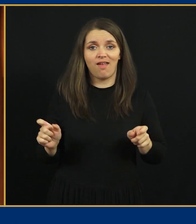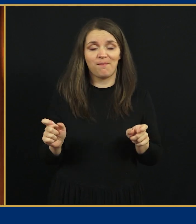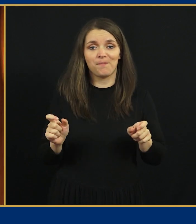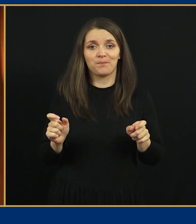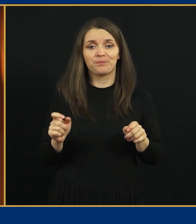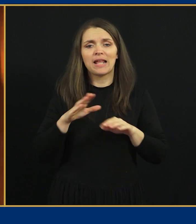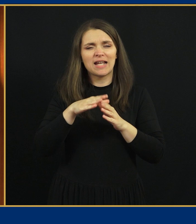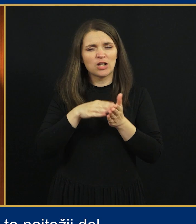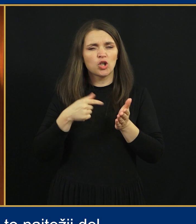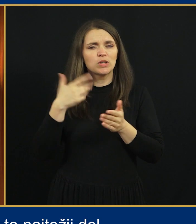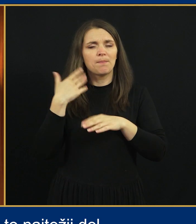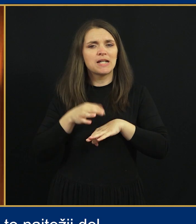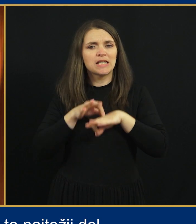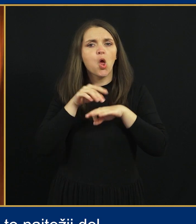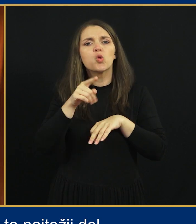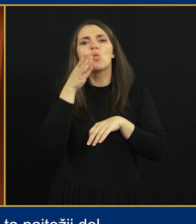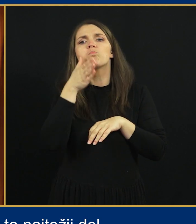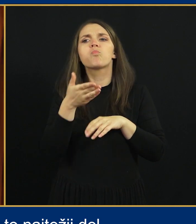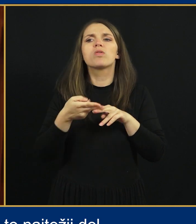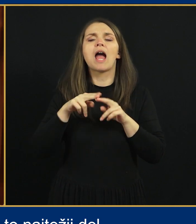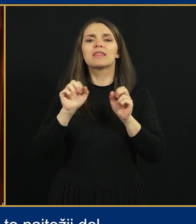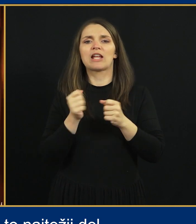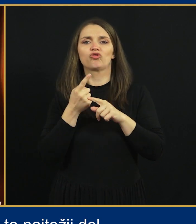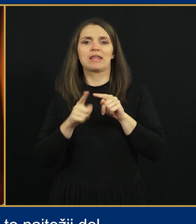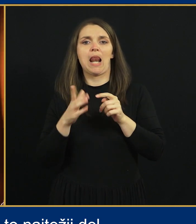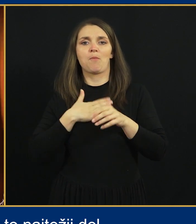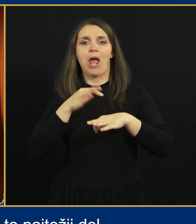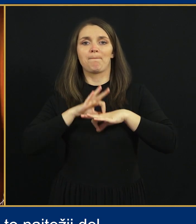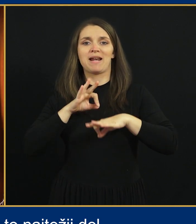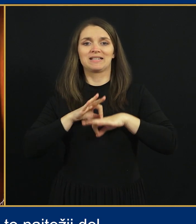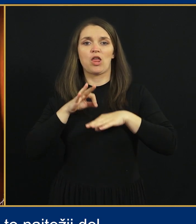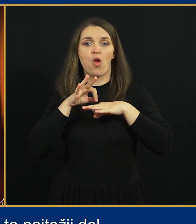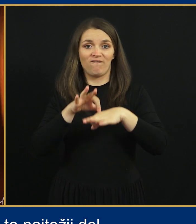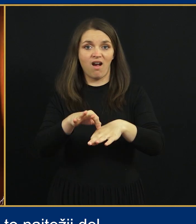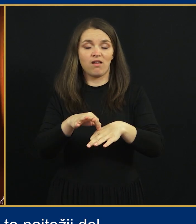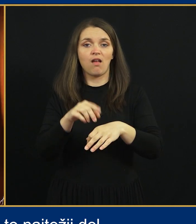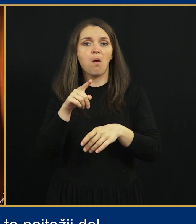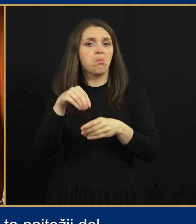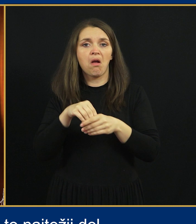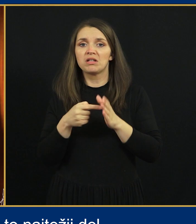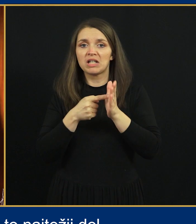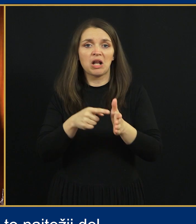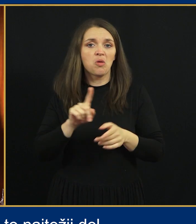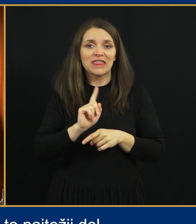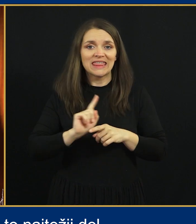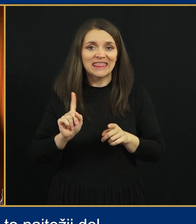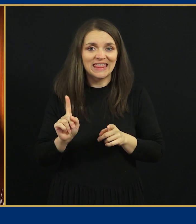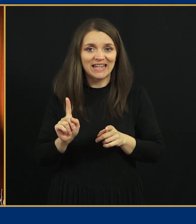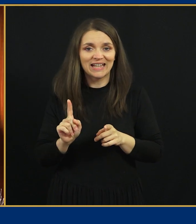vojake. Na začetku se mi je zdelo, da bo to najtežji del mojega predsedovanja, pa se je izkazalo, da